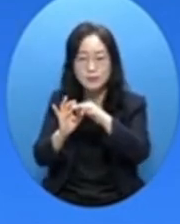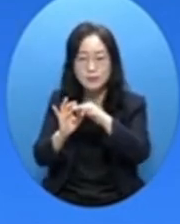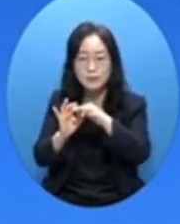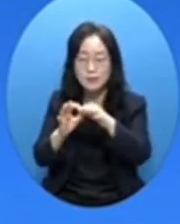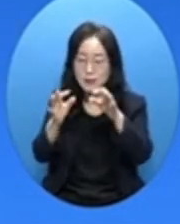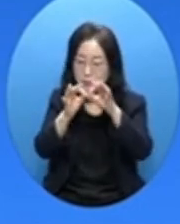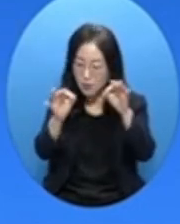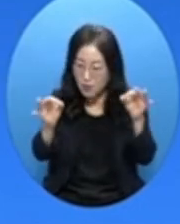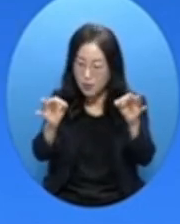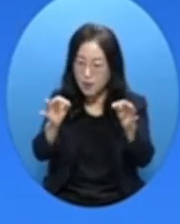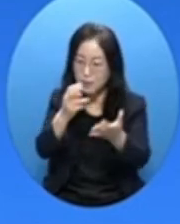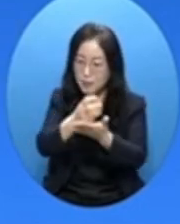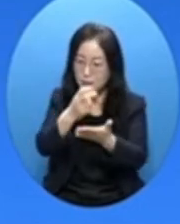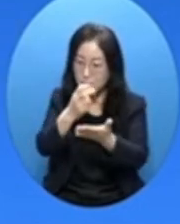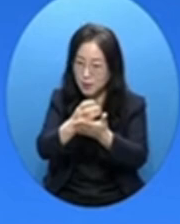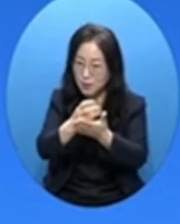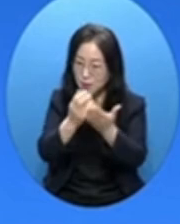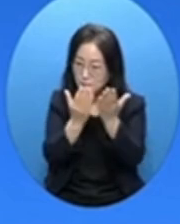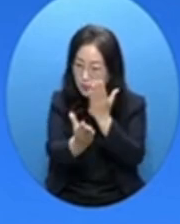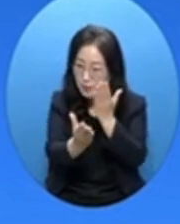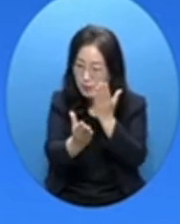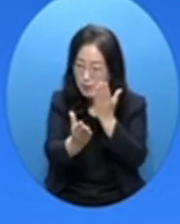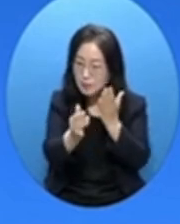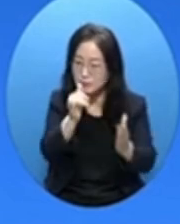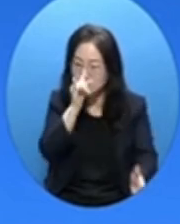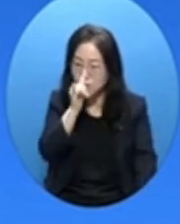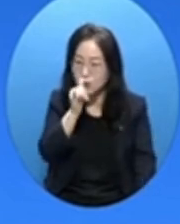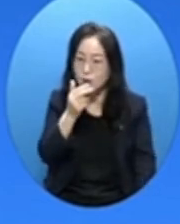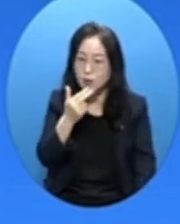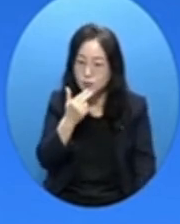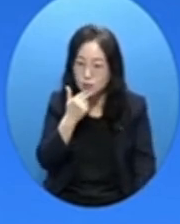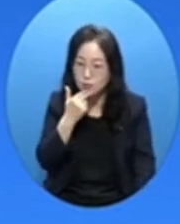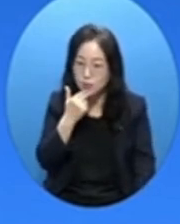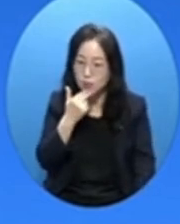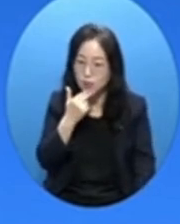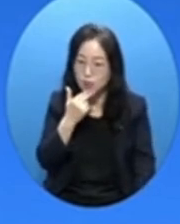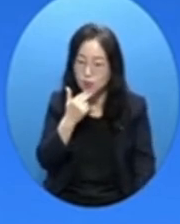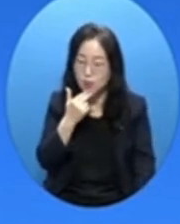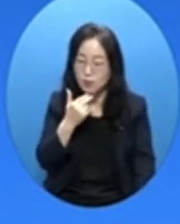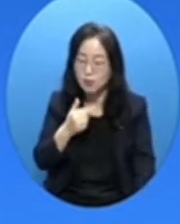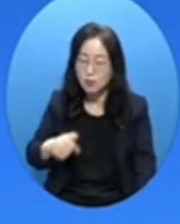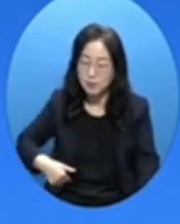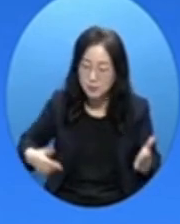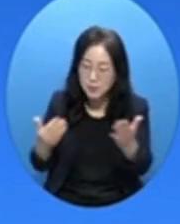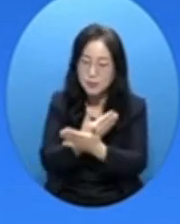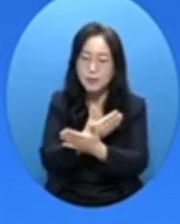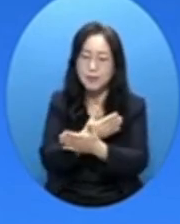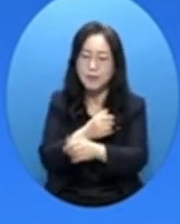계명을 어긴 것이 없는지 철저히 자신을 돌아보고 회개하고